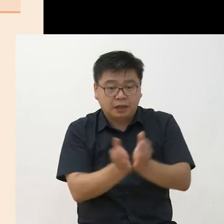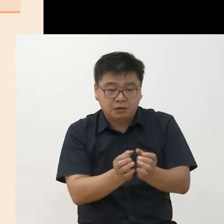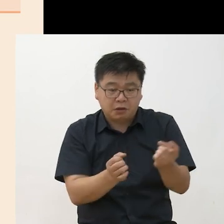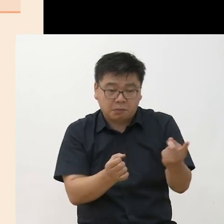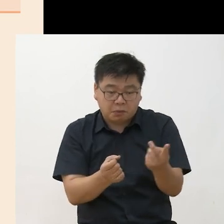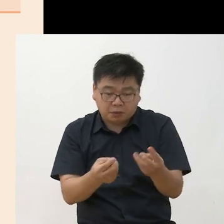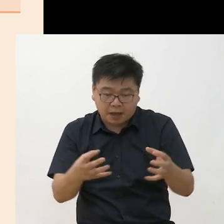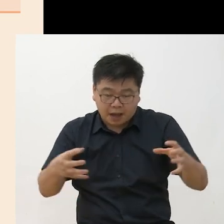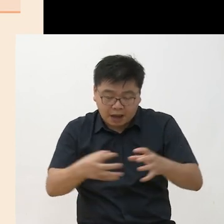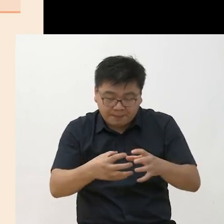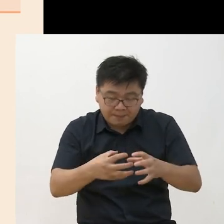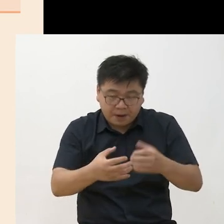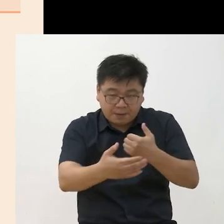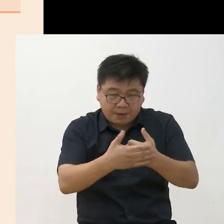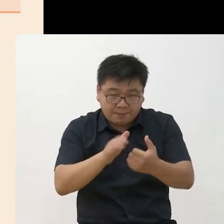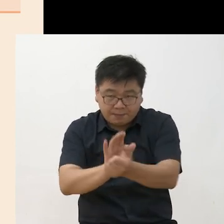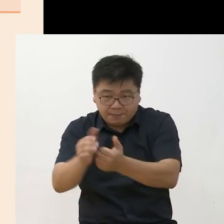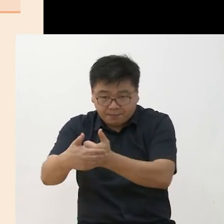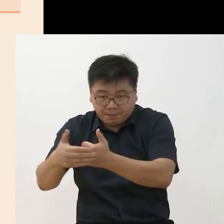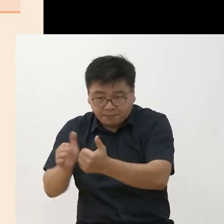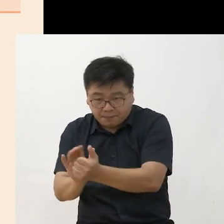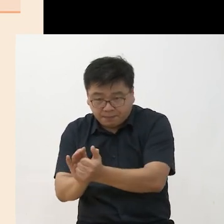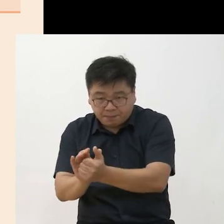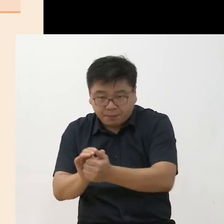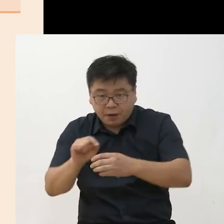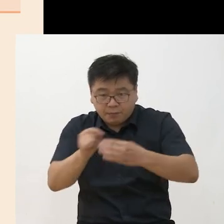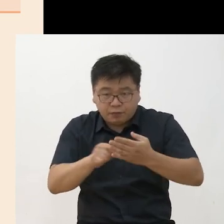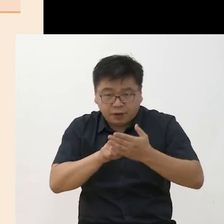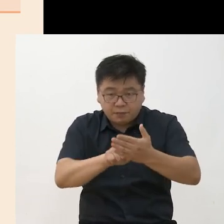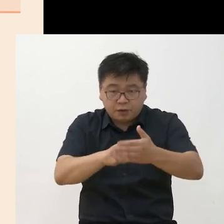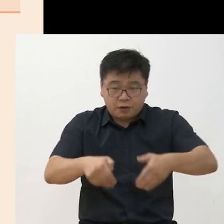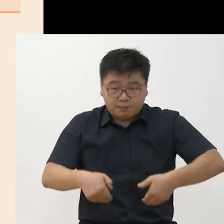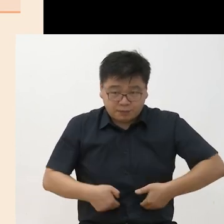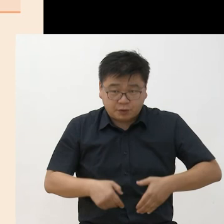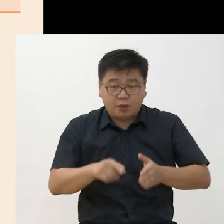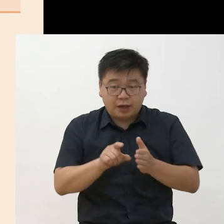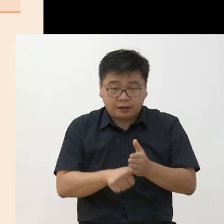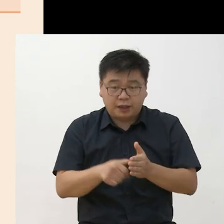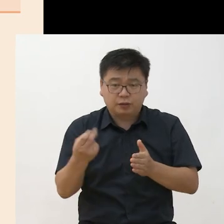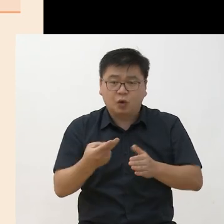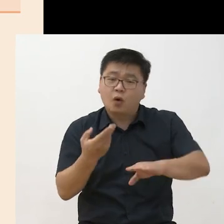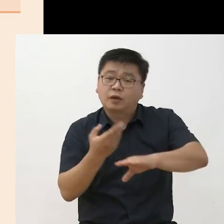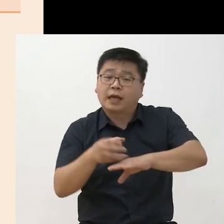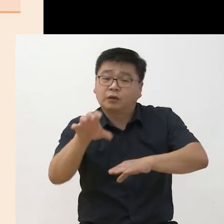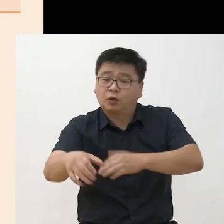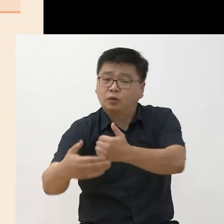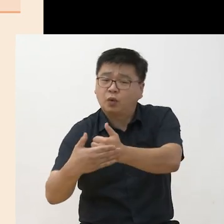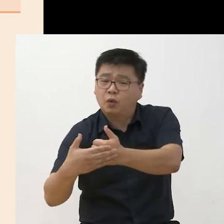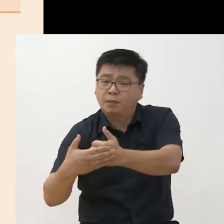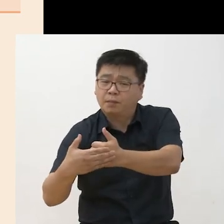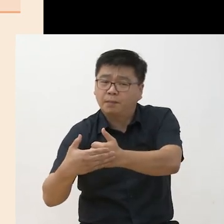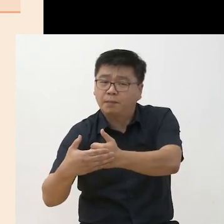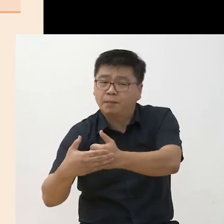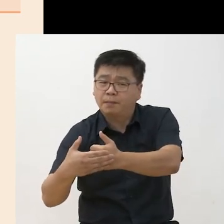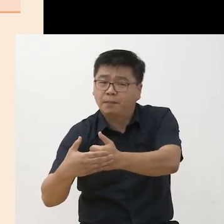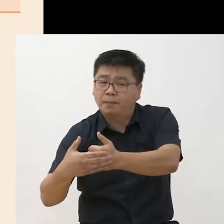협력해서 프로그램을 진행하는 경우 그리고 불가피하게 외부의 스태프 등 인력 등을